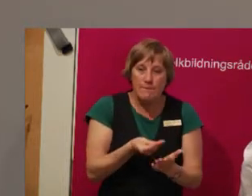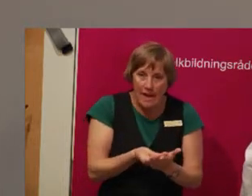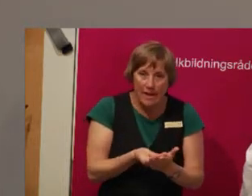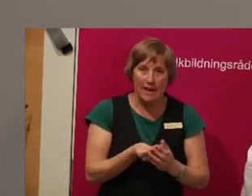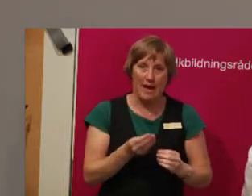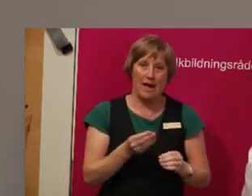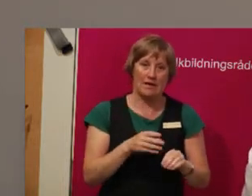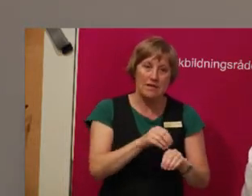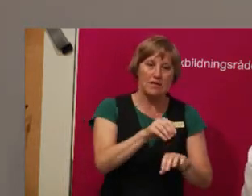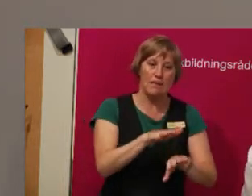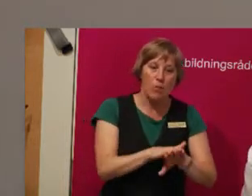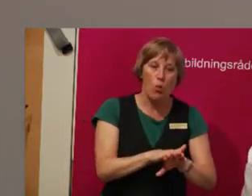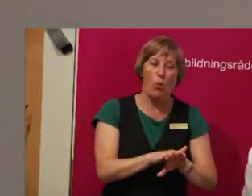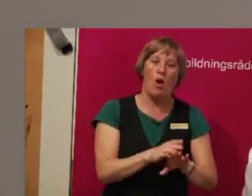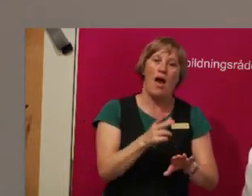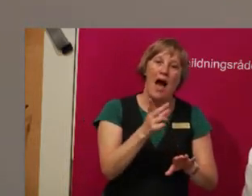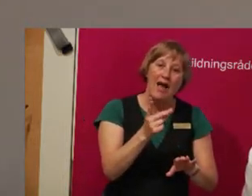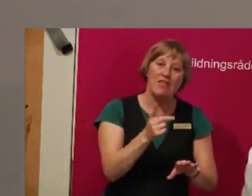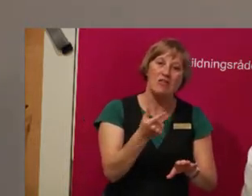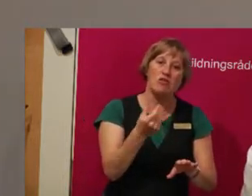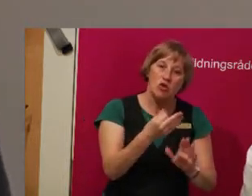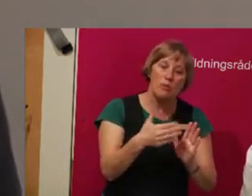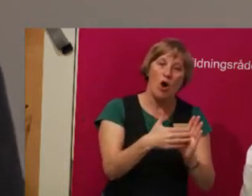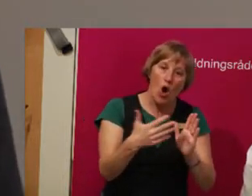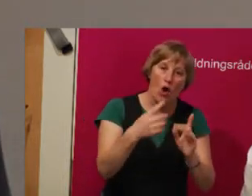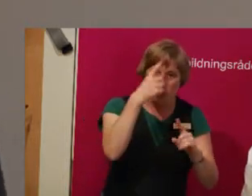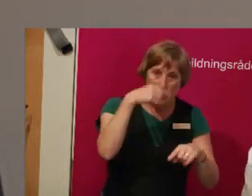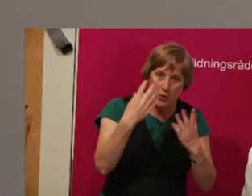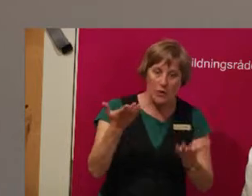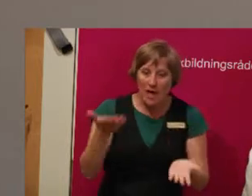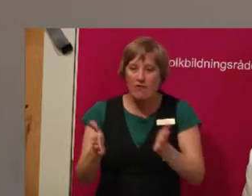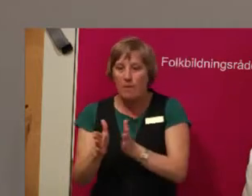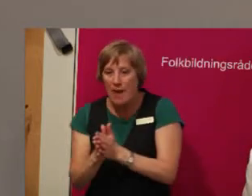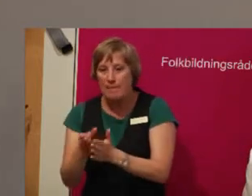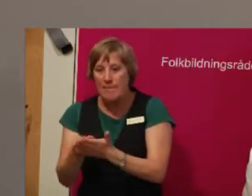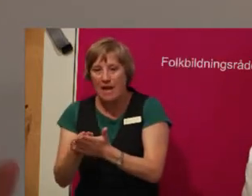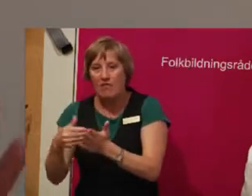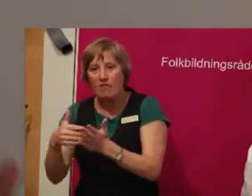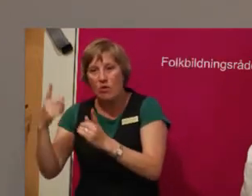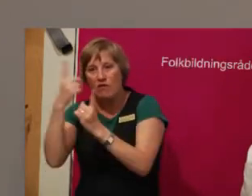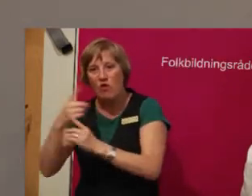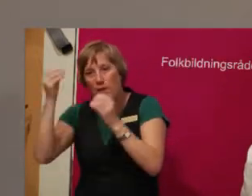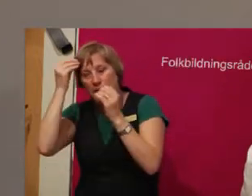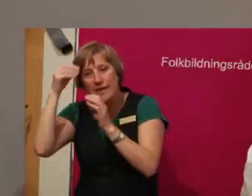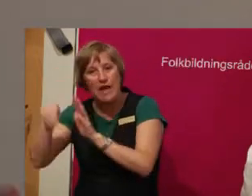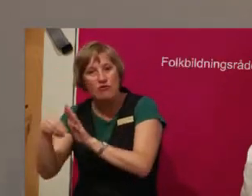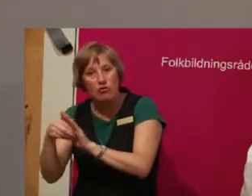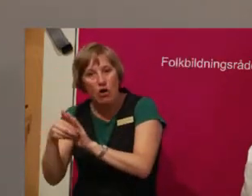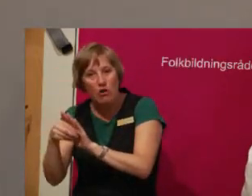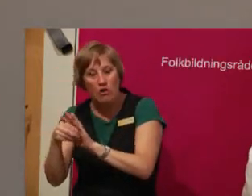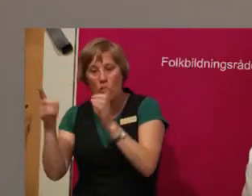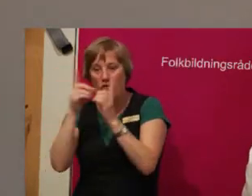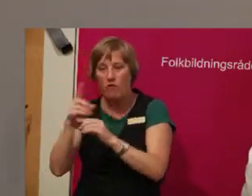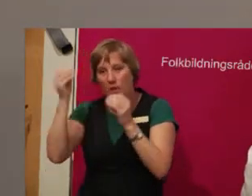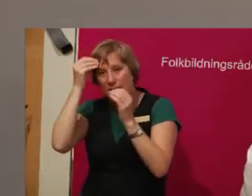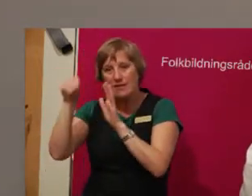en annan sorts kultur än de pengar som fördelas via folkbildningsanslaget. Och själv tycker jag att folkbildningsanslaget är alldeles